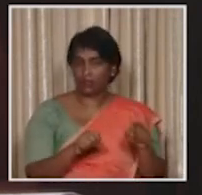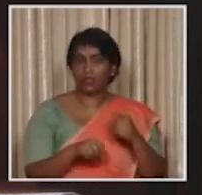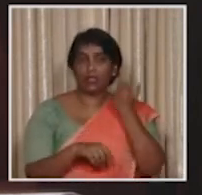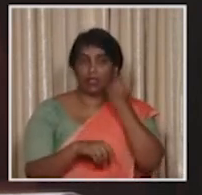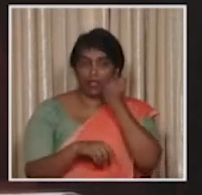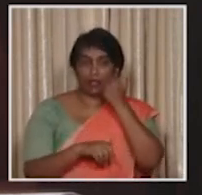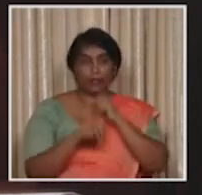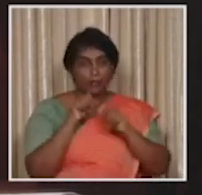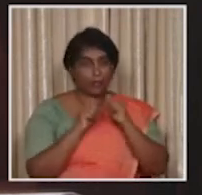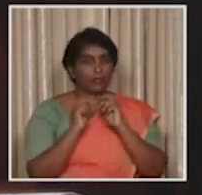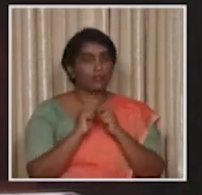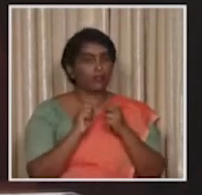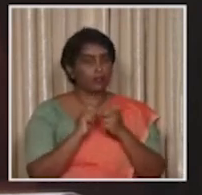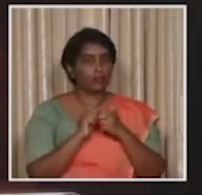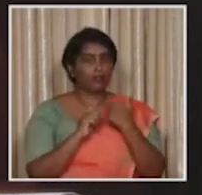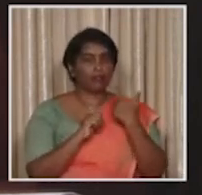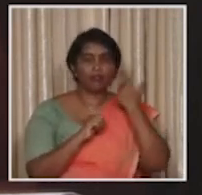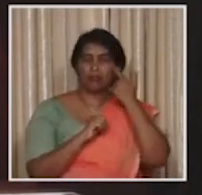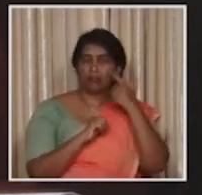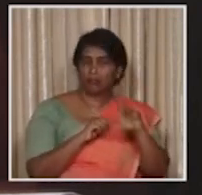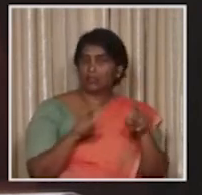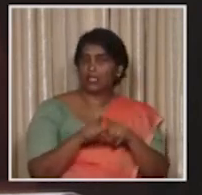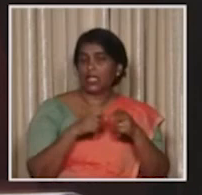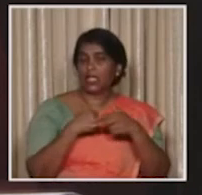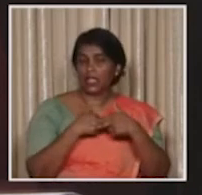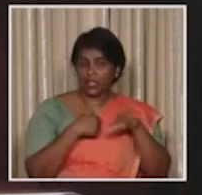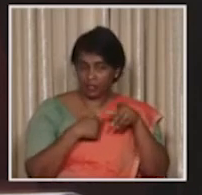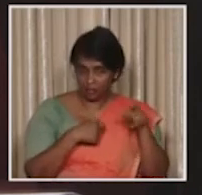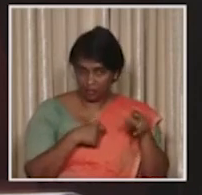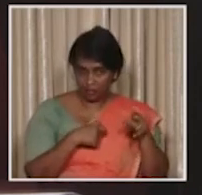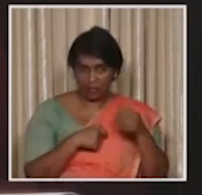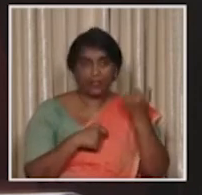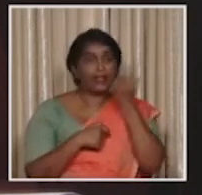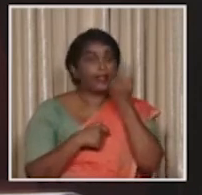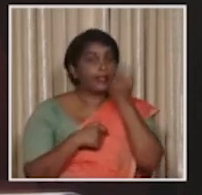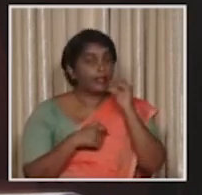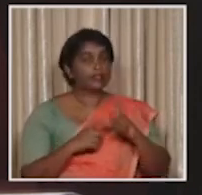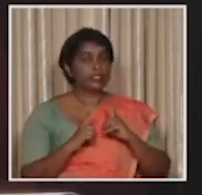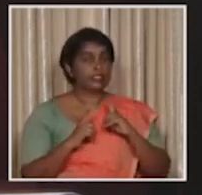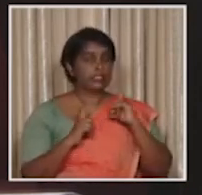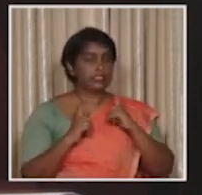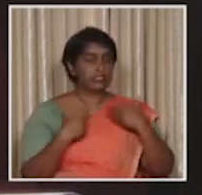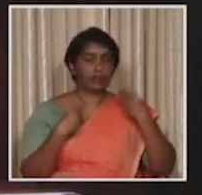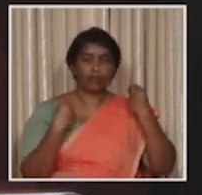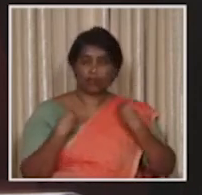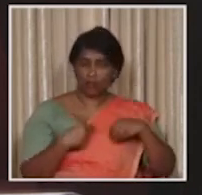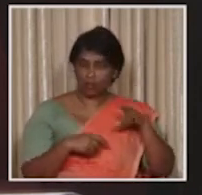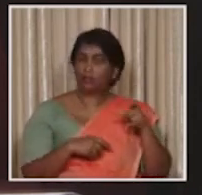රෝගී සත්කාරක ගැටලු සහ නොසැලකිලිමත්කම හේතුවෙන් සිදු වූ රෝගීන්ගේ ජීවිත අහිමිවීම